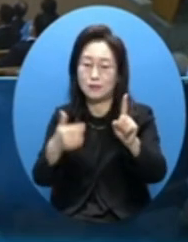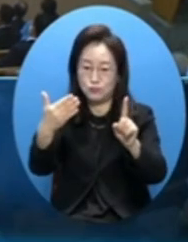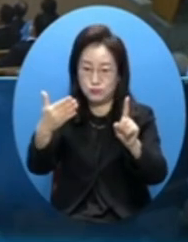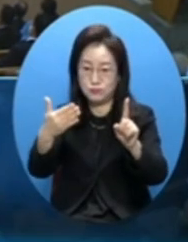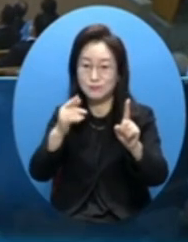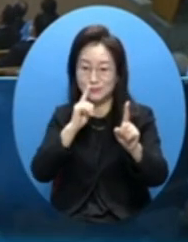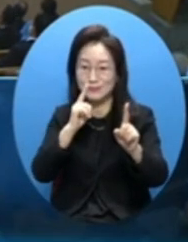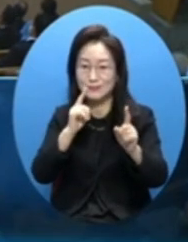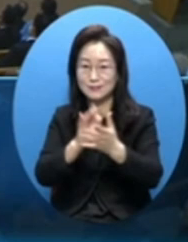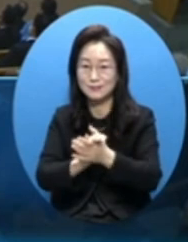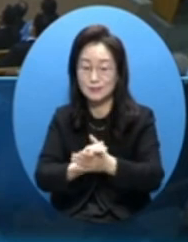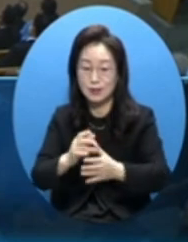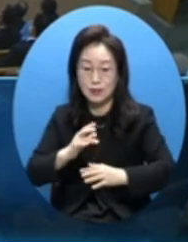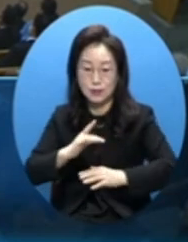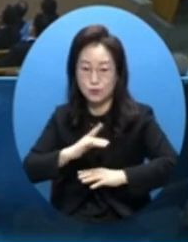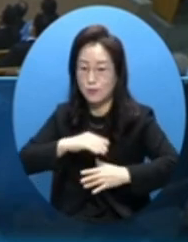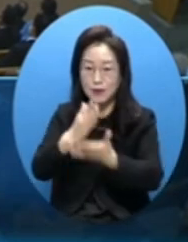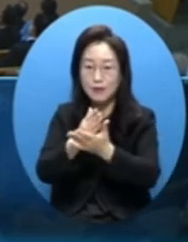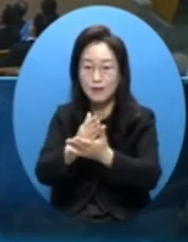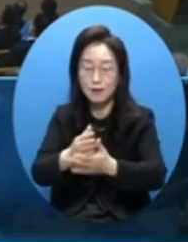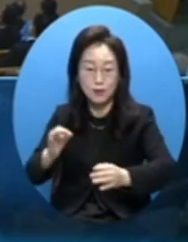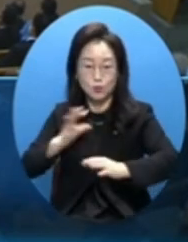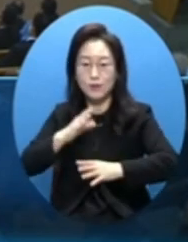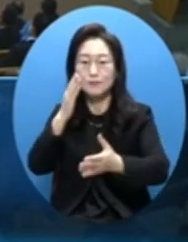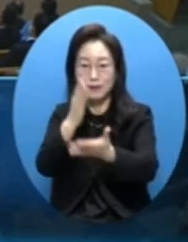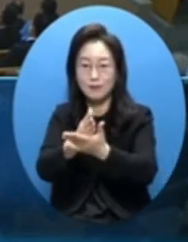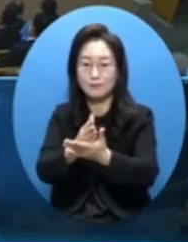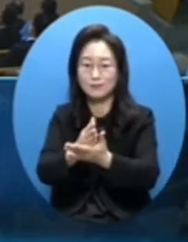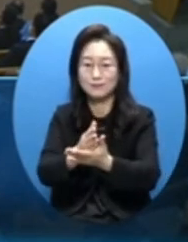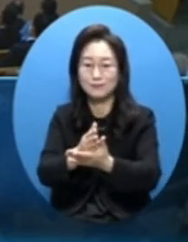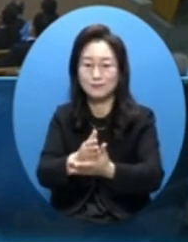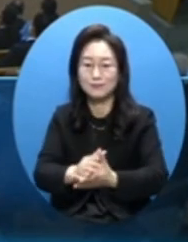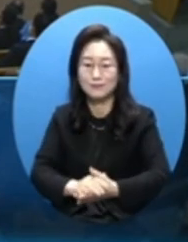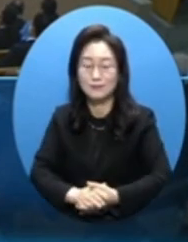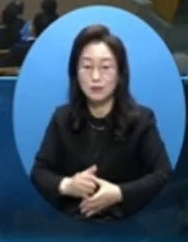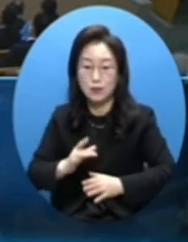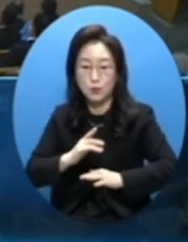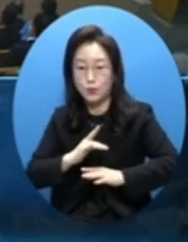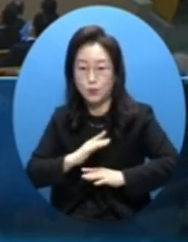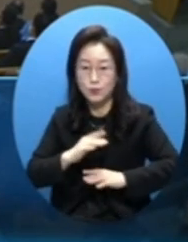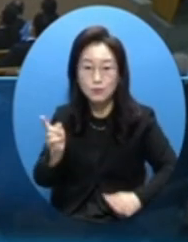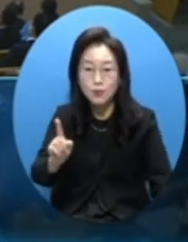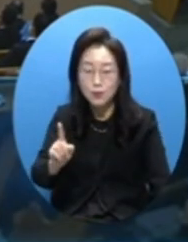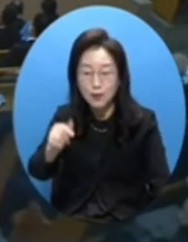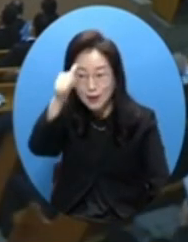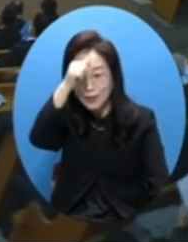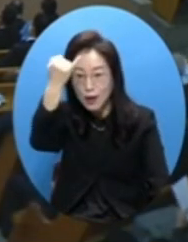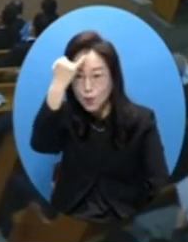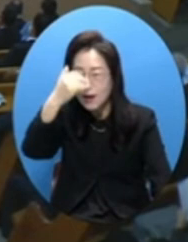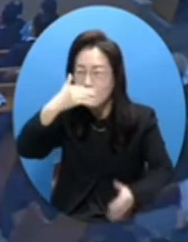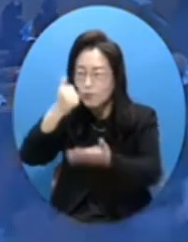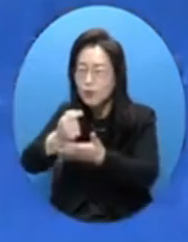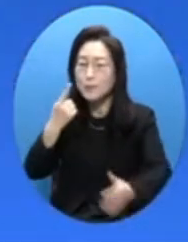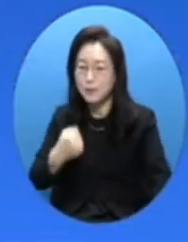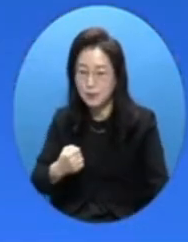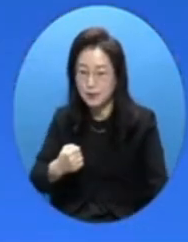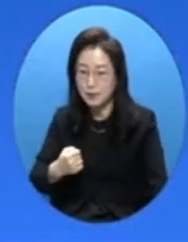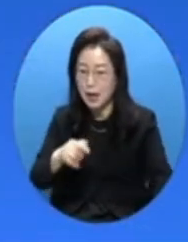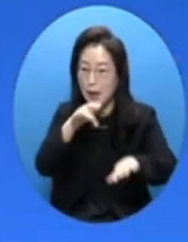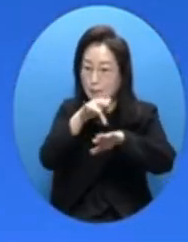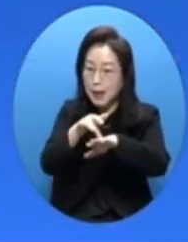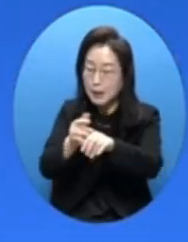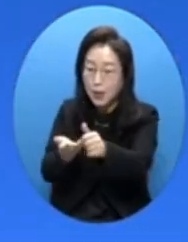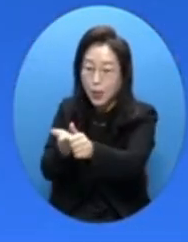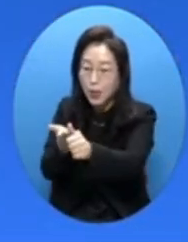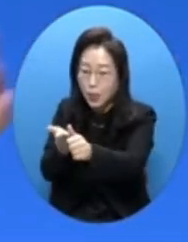9절에 이렇게 되어 있습니다. 두려워하지 말며 놀라지 말라. 두려움은 아담과 하와가 죄를 지었을 때 마귀가 심어준